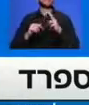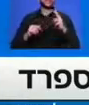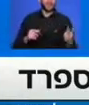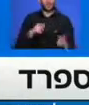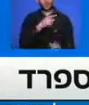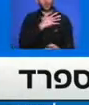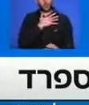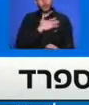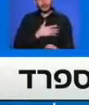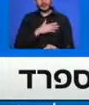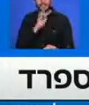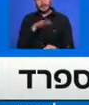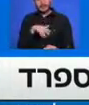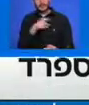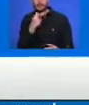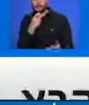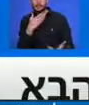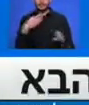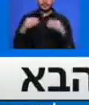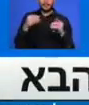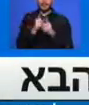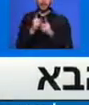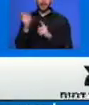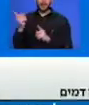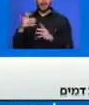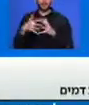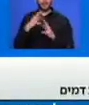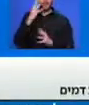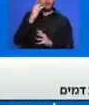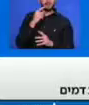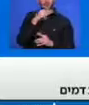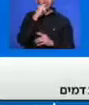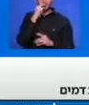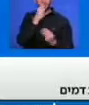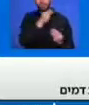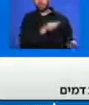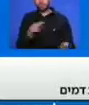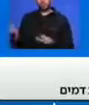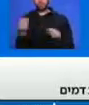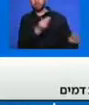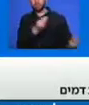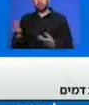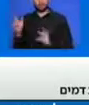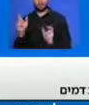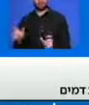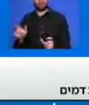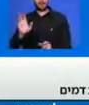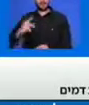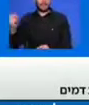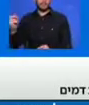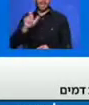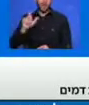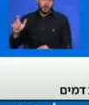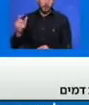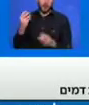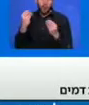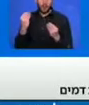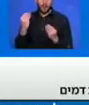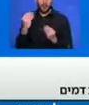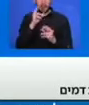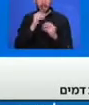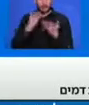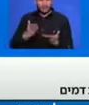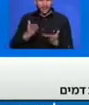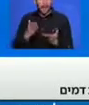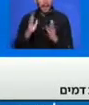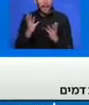גם רוצה במידת מה לרצות את ארצות הברית, שהסמים לא מפסיקים לזרום אליה. גם היא אשמה במידת מה, תכף גם ניגע בזה.